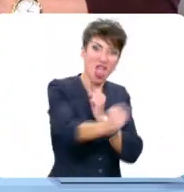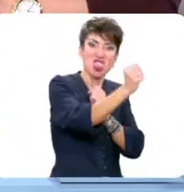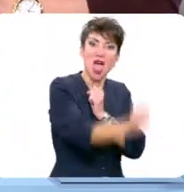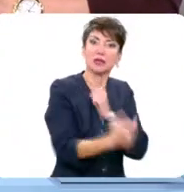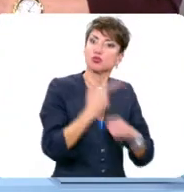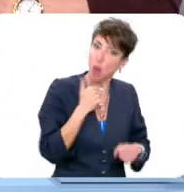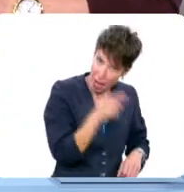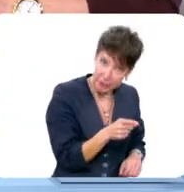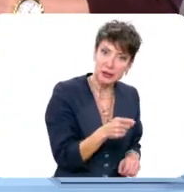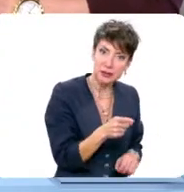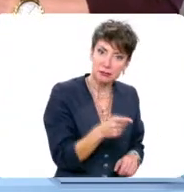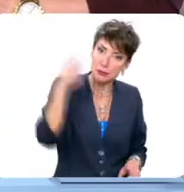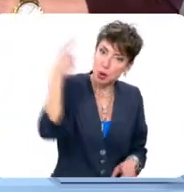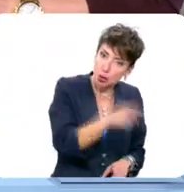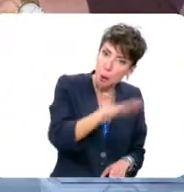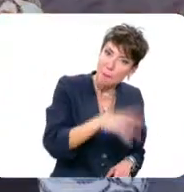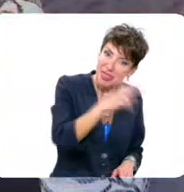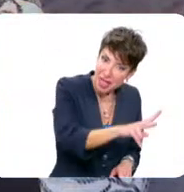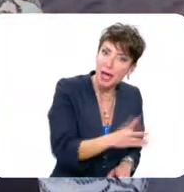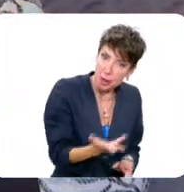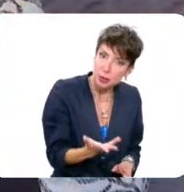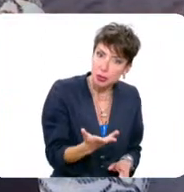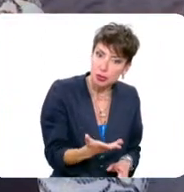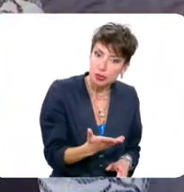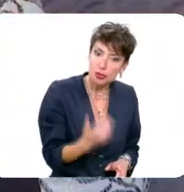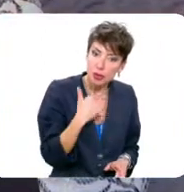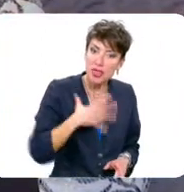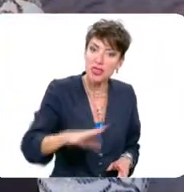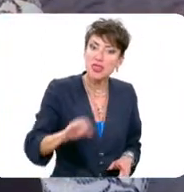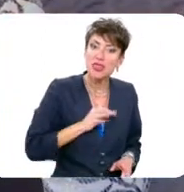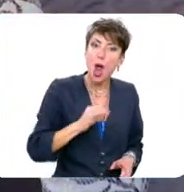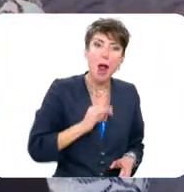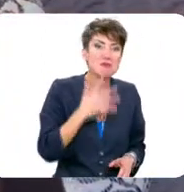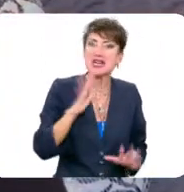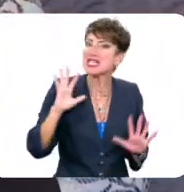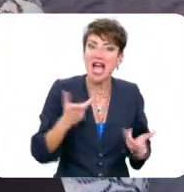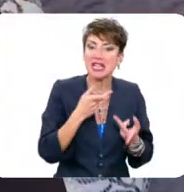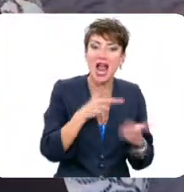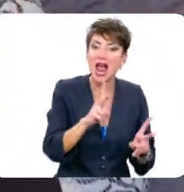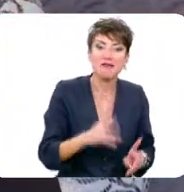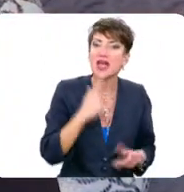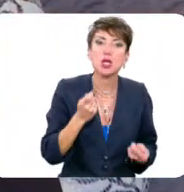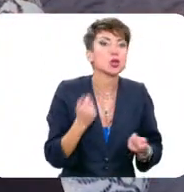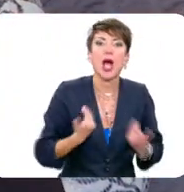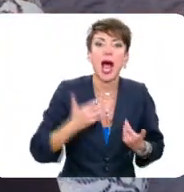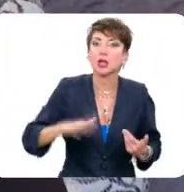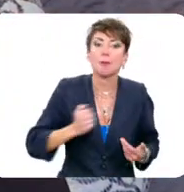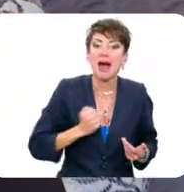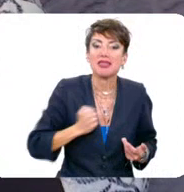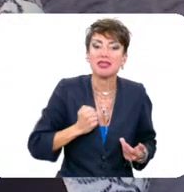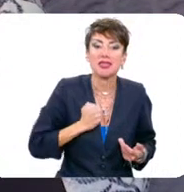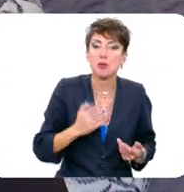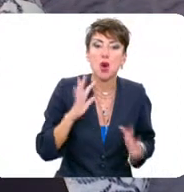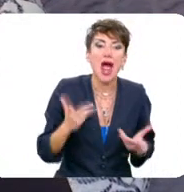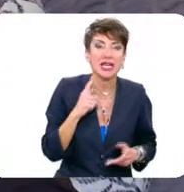Να το σκοτώσουνε και να τον νεκροφιλήσει? Μπορείτε να μου πείτε το γιατί μου το έκανε στο παιδί μου το δικό μου? Ένα